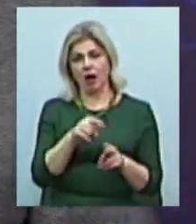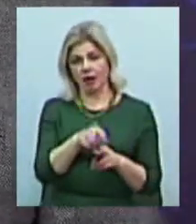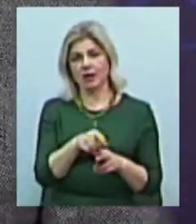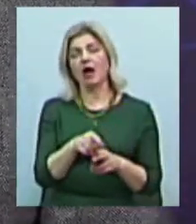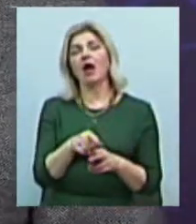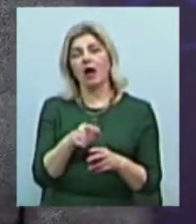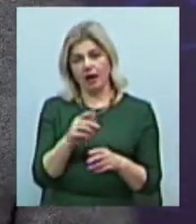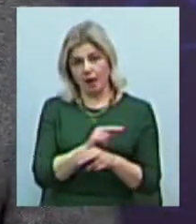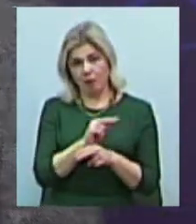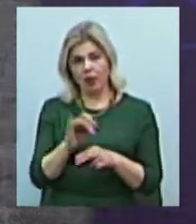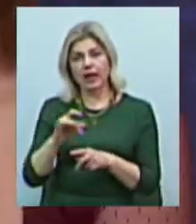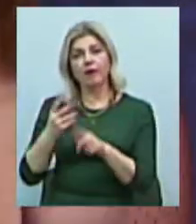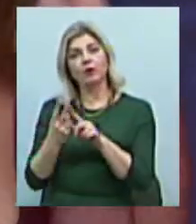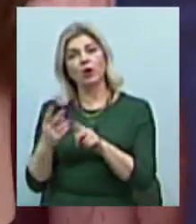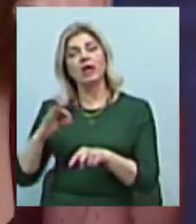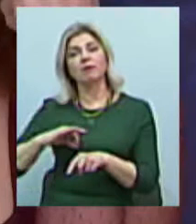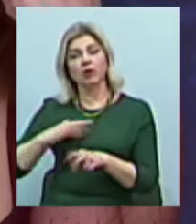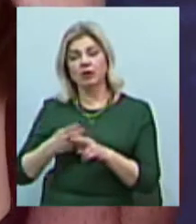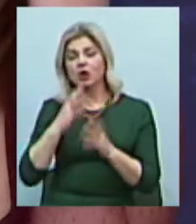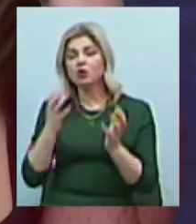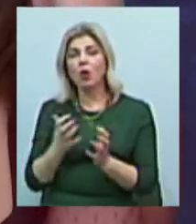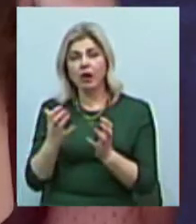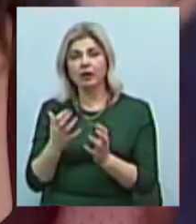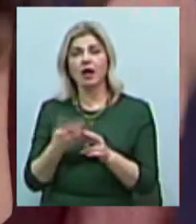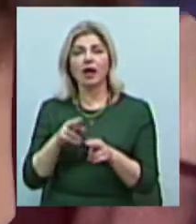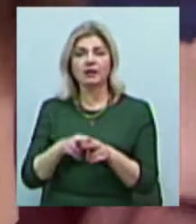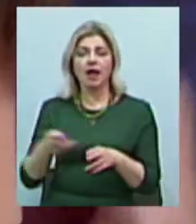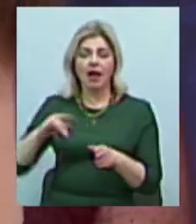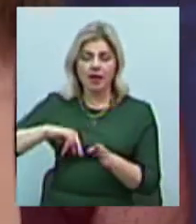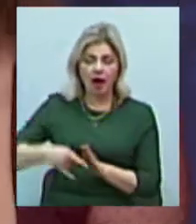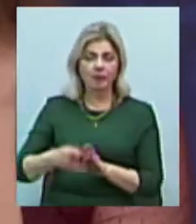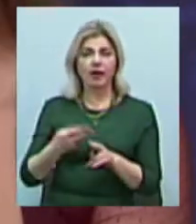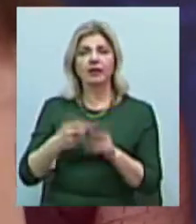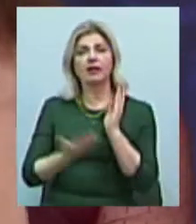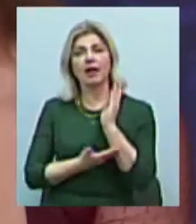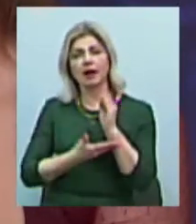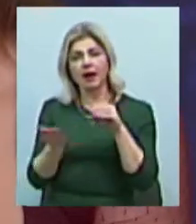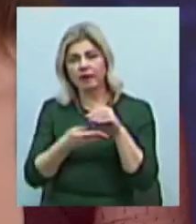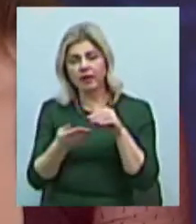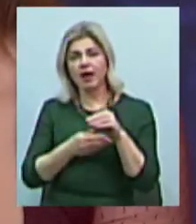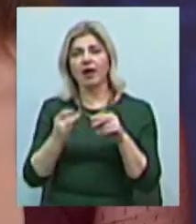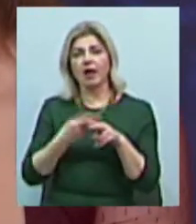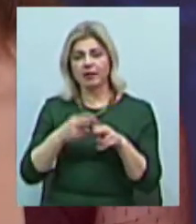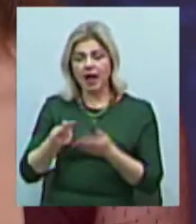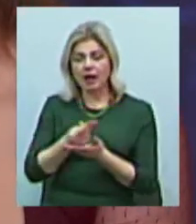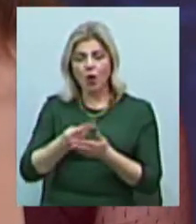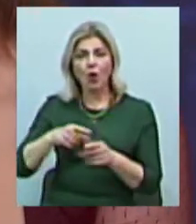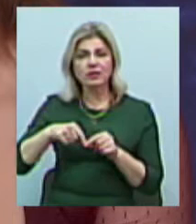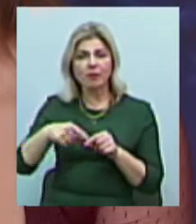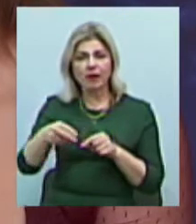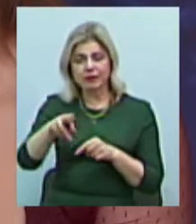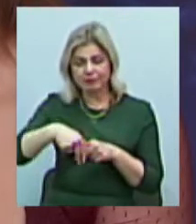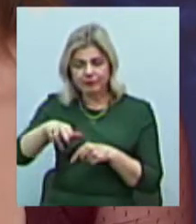І експлуатація. Експлуатація – це утримання доріг. Це ямковість, це підрізання дерев, розмітка